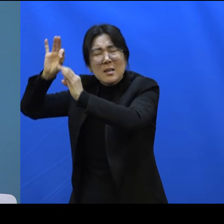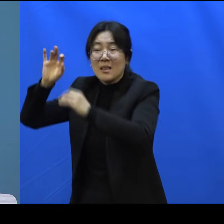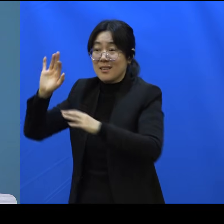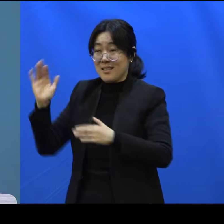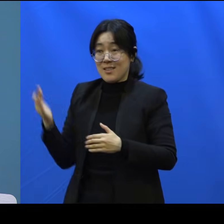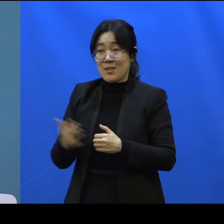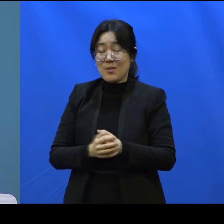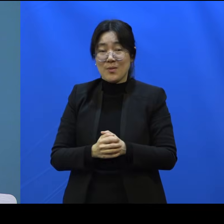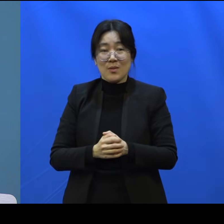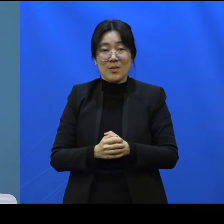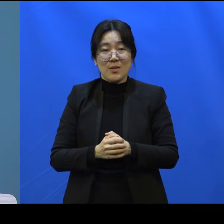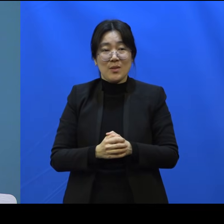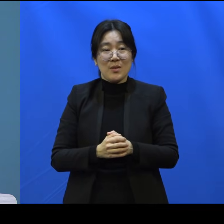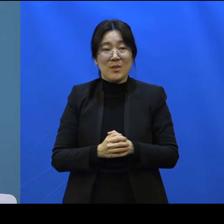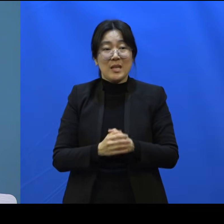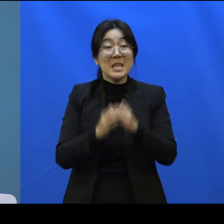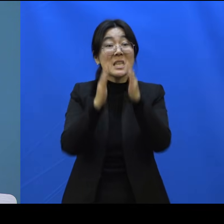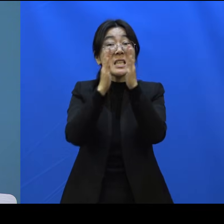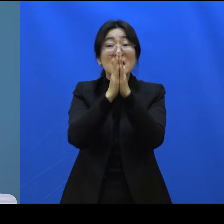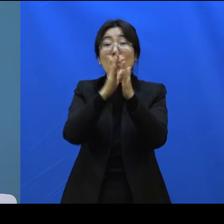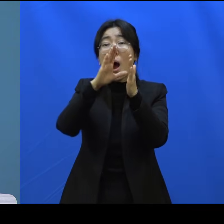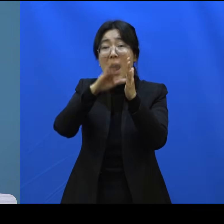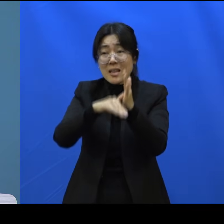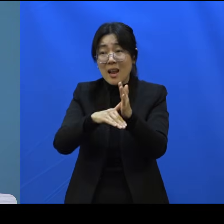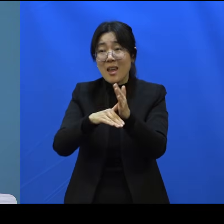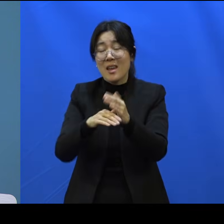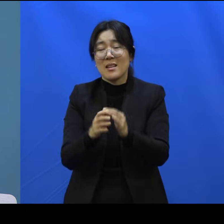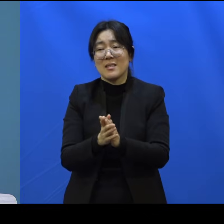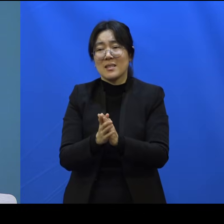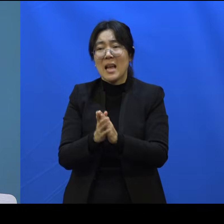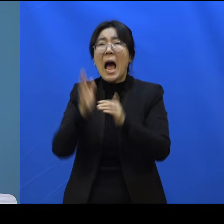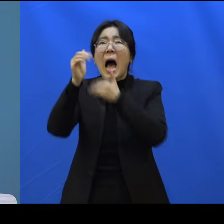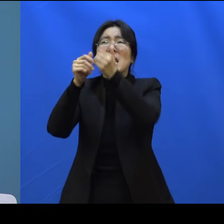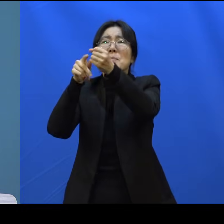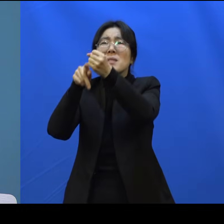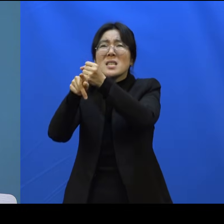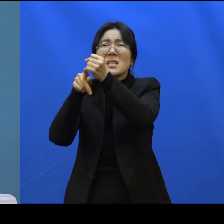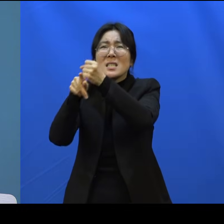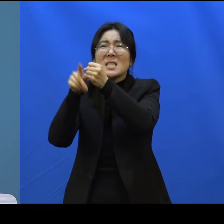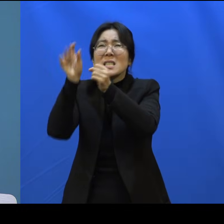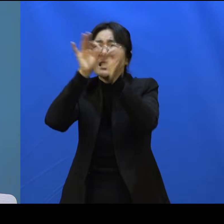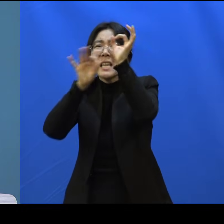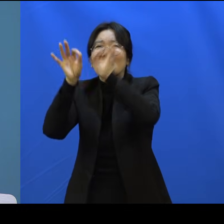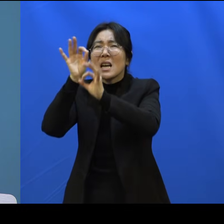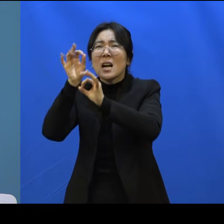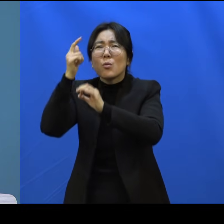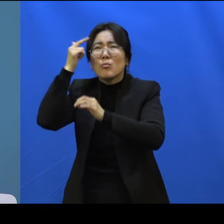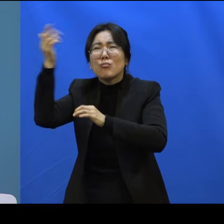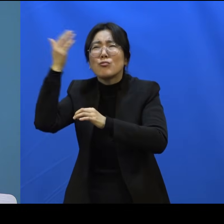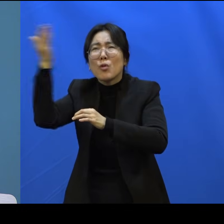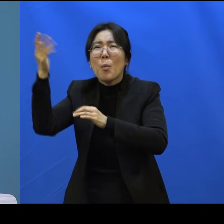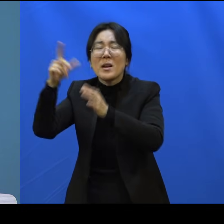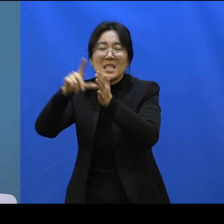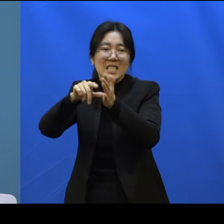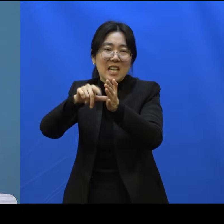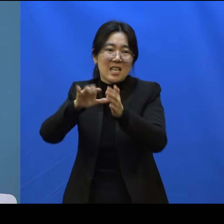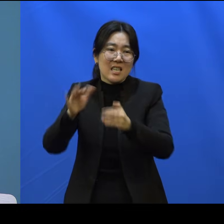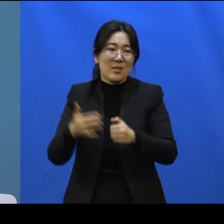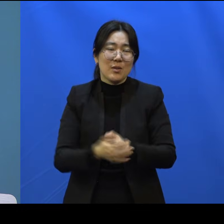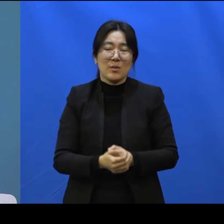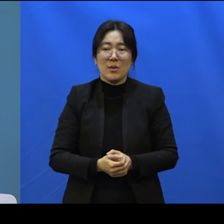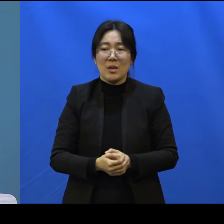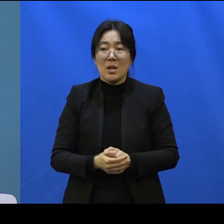그러므로 여러분, 우리가 할 일은 점점 강해져 가는 게 아닙니다. 점점 강해져 가는 게 아니라 점점 약해져 가는 거예요,